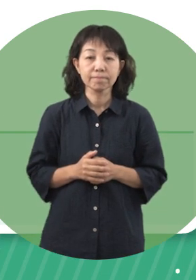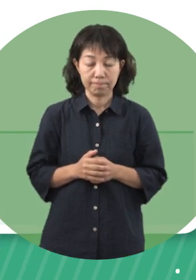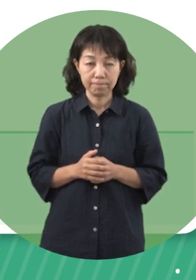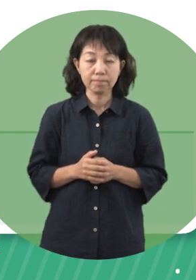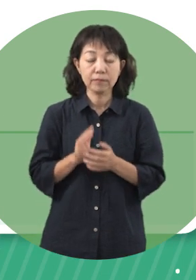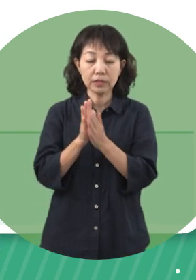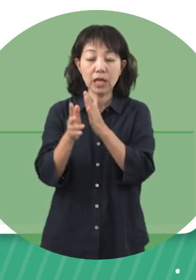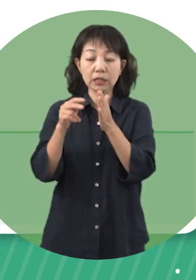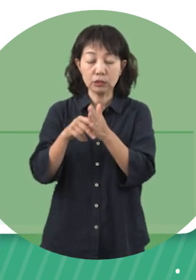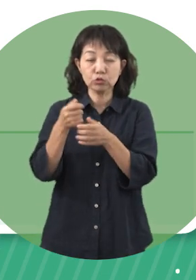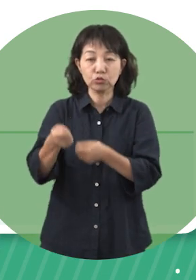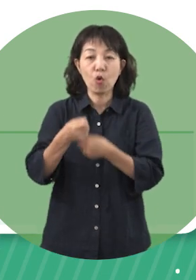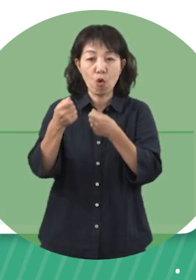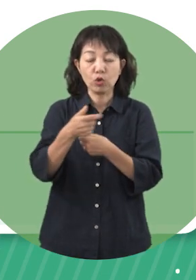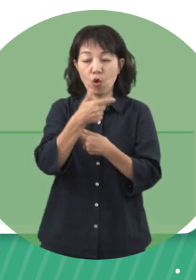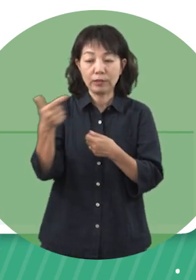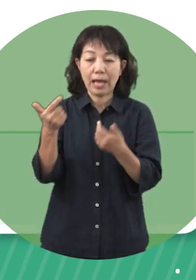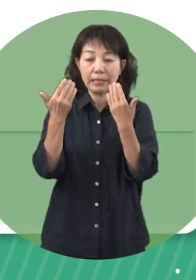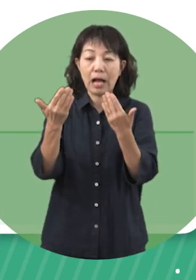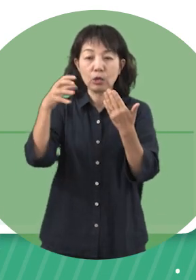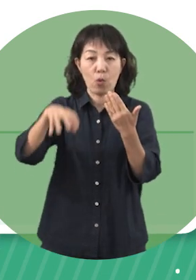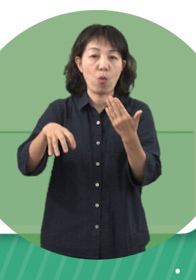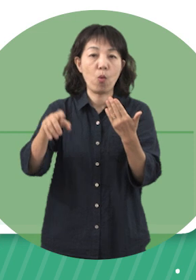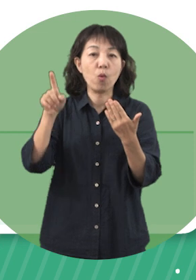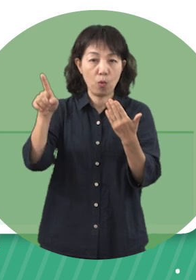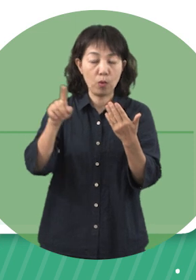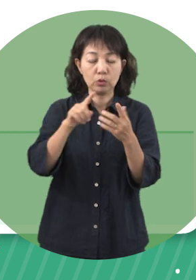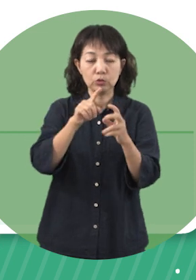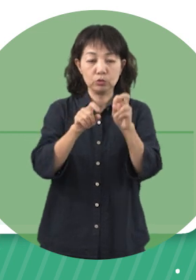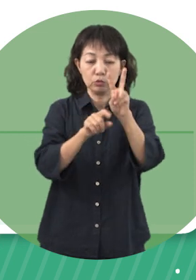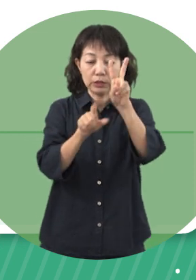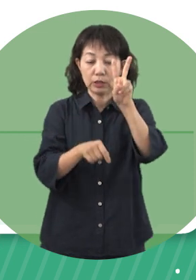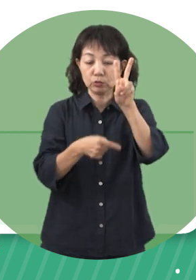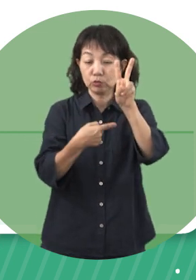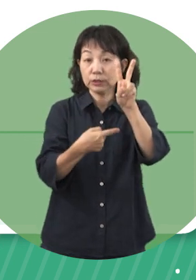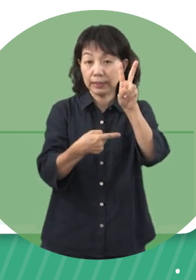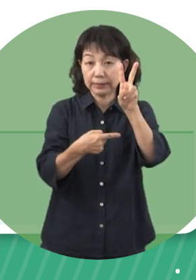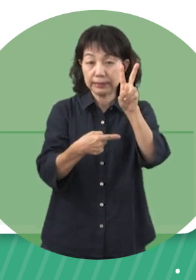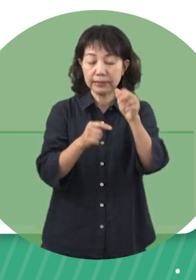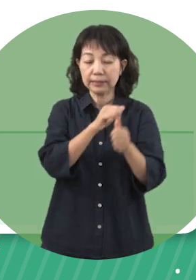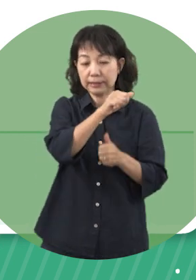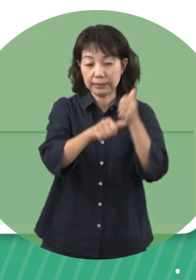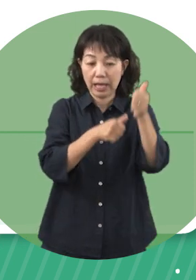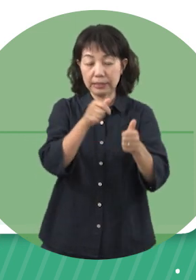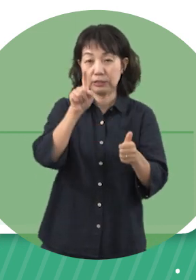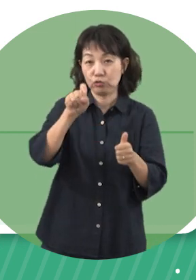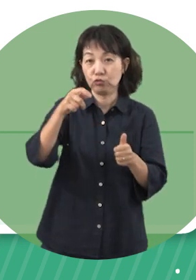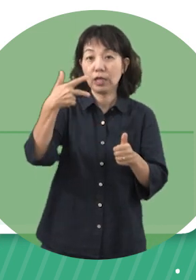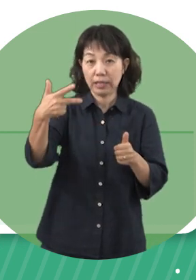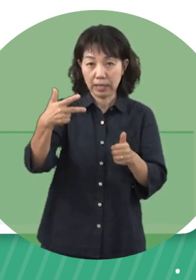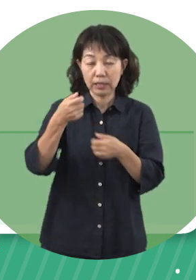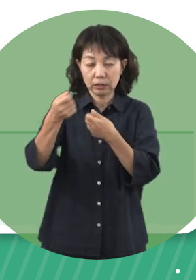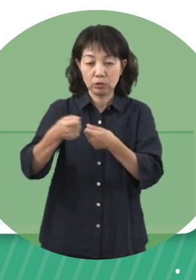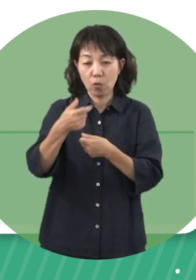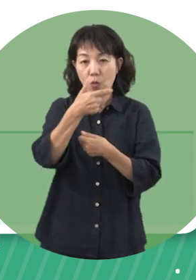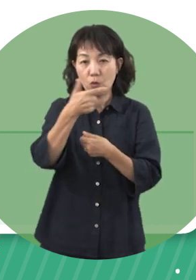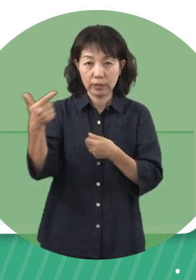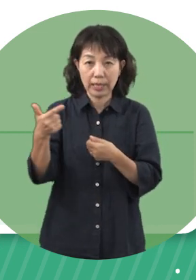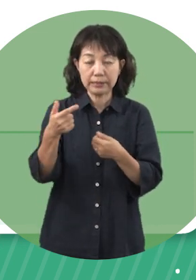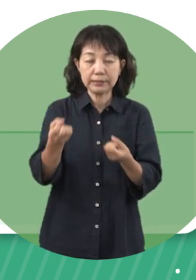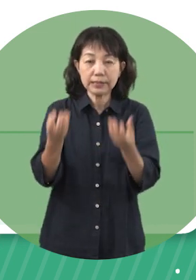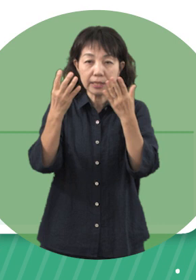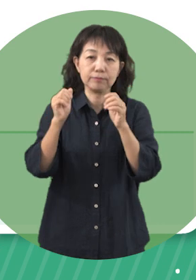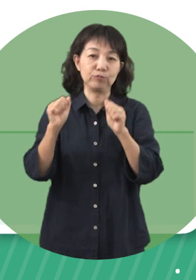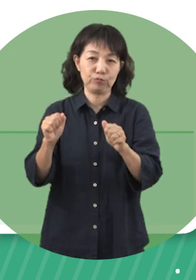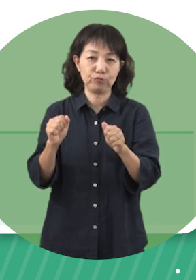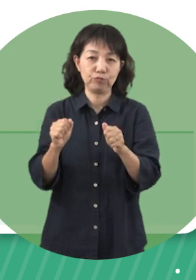県立農業大学校では12月1日に第17回農大祭を開催します。詳